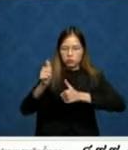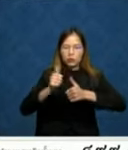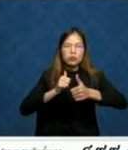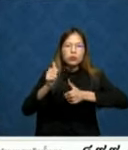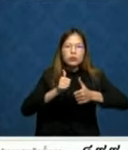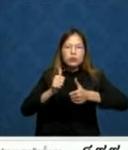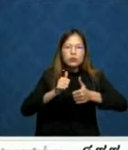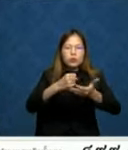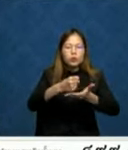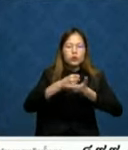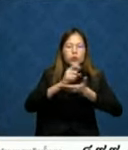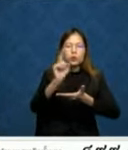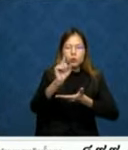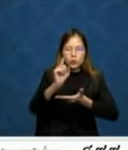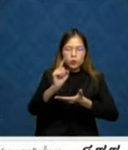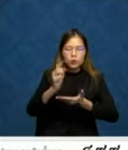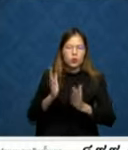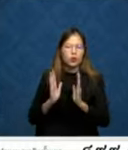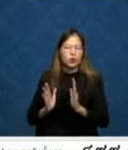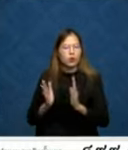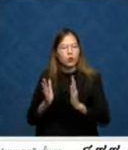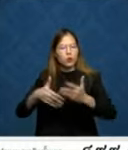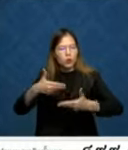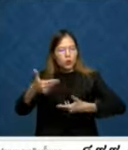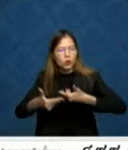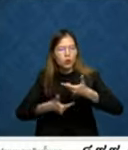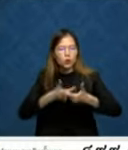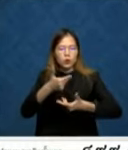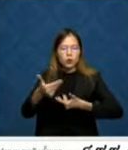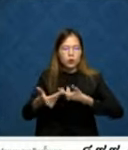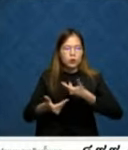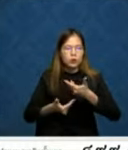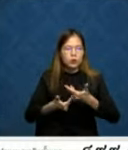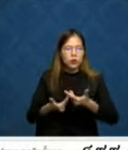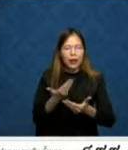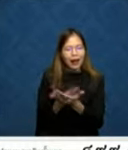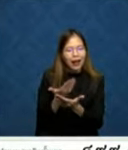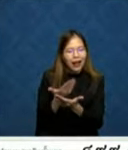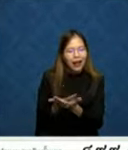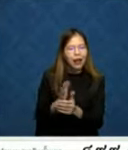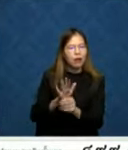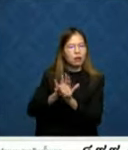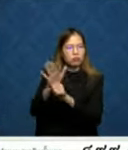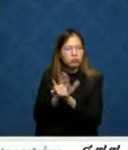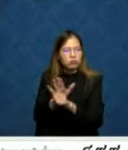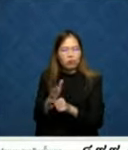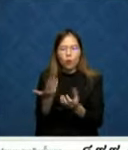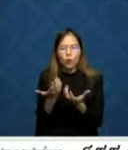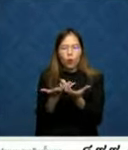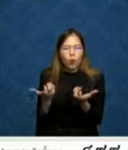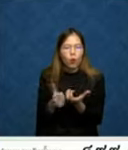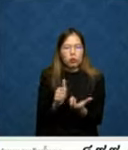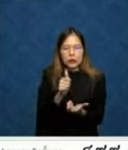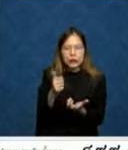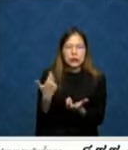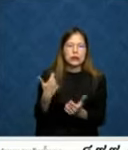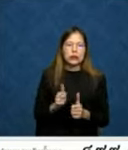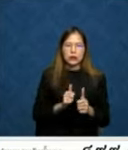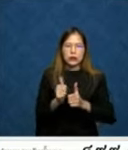ม่เพียงช่วยการันตีว่าผู้บริโภคจะได้รับสินค้าในราคาและคุณภาพที่ดีที่สุดจากตลาดเท่านั้นแต่บรรทัดฐานด้านการแ